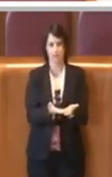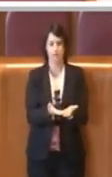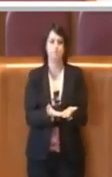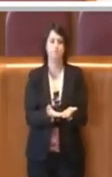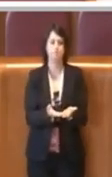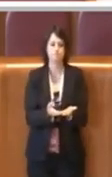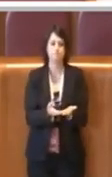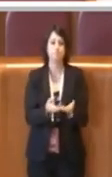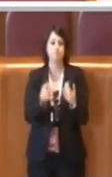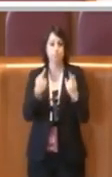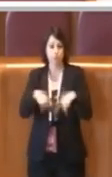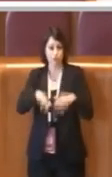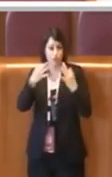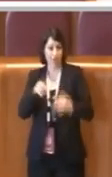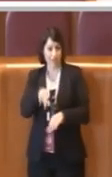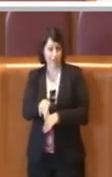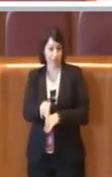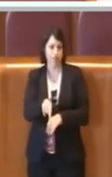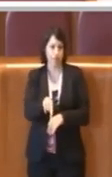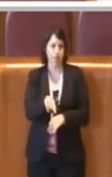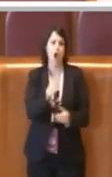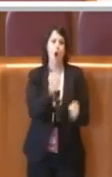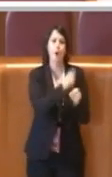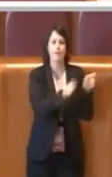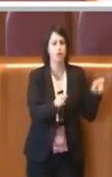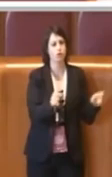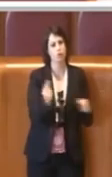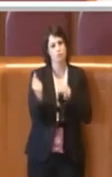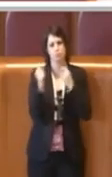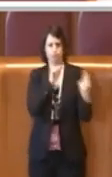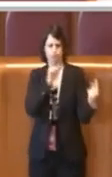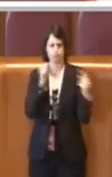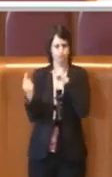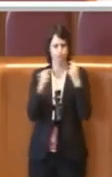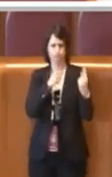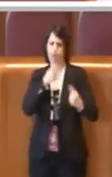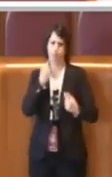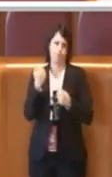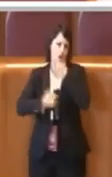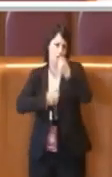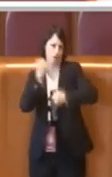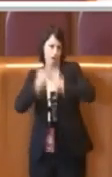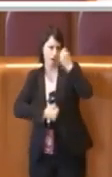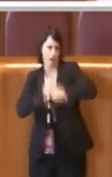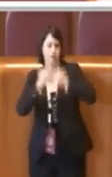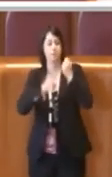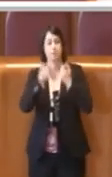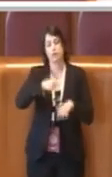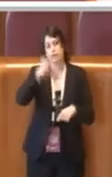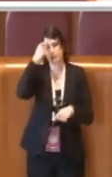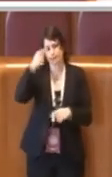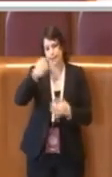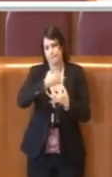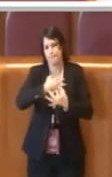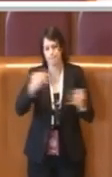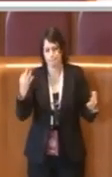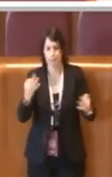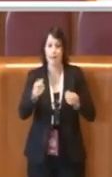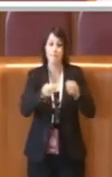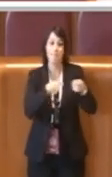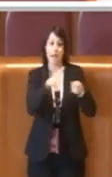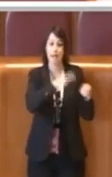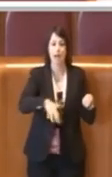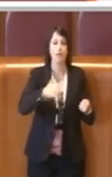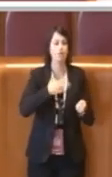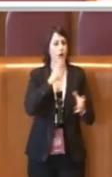proteste degli operatori perché sicuramente nessuno lo nega i mercati versano in condizioni economiche di